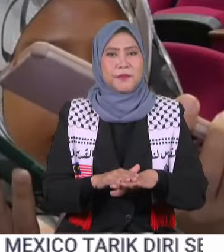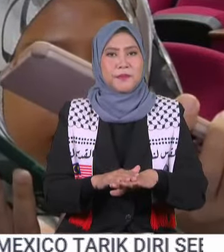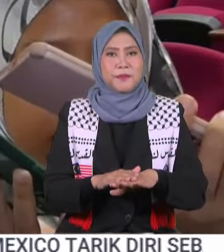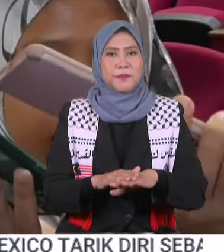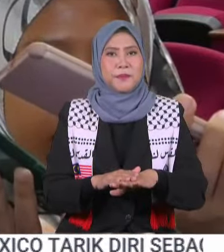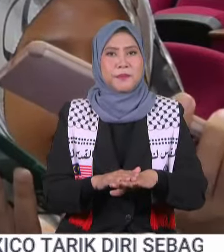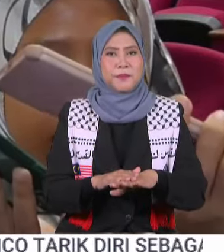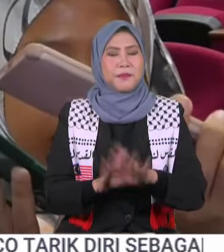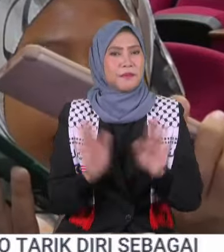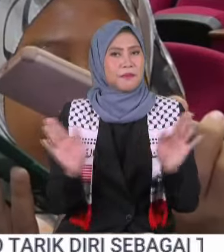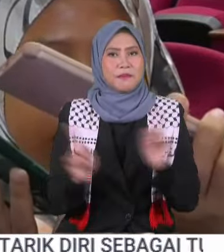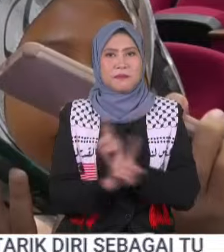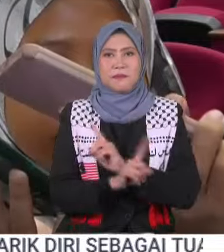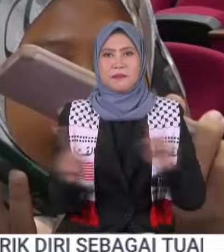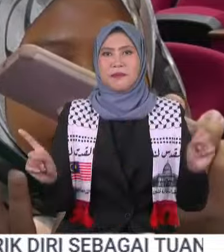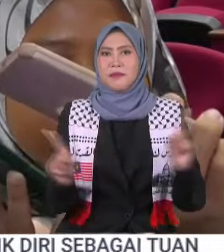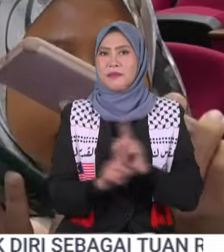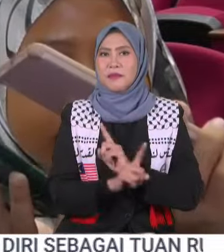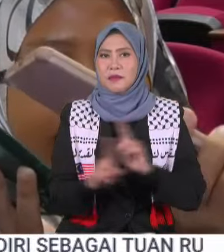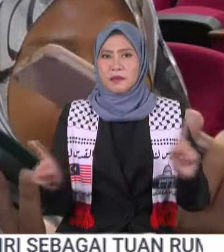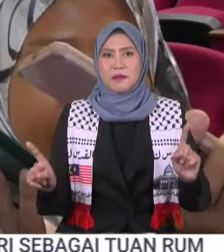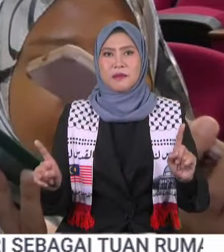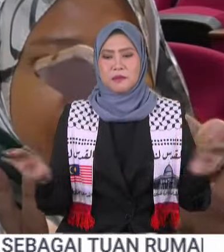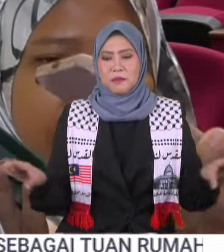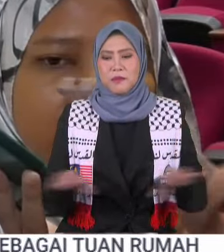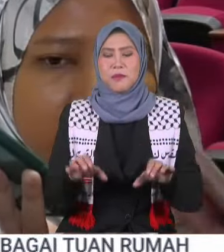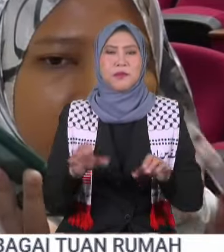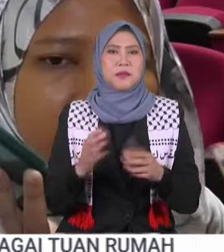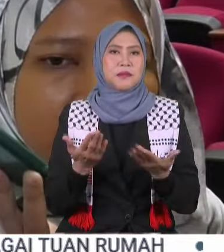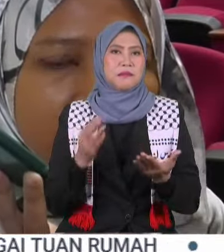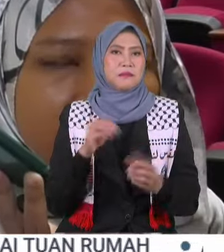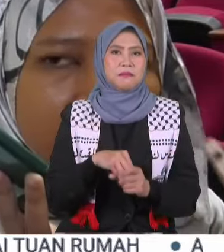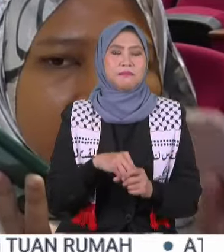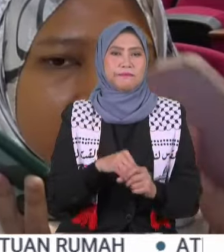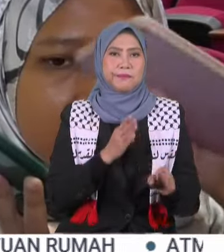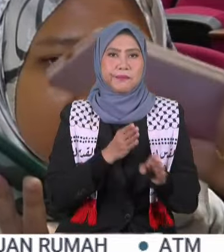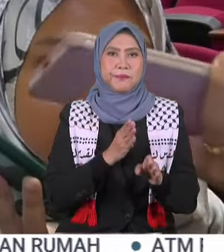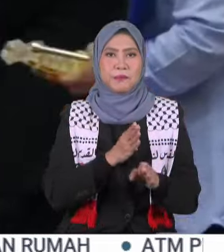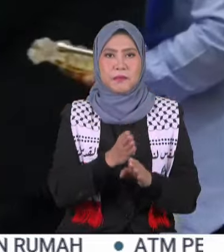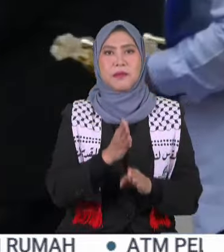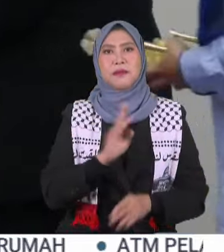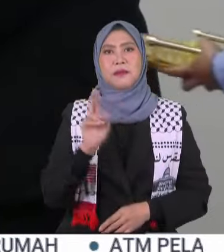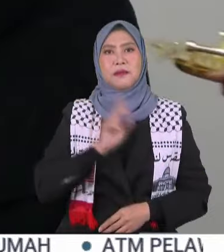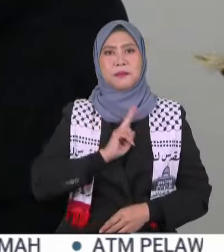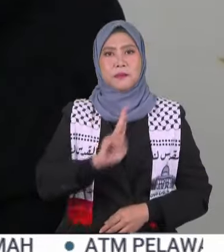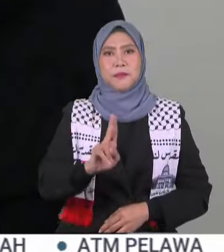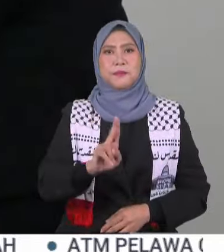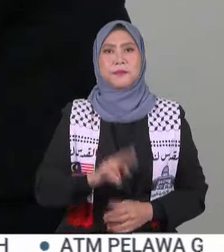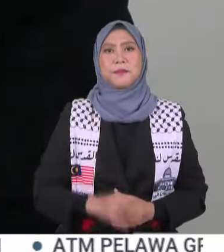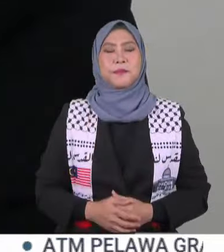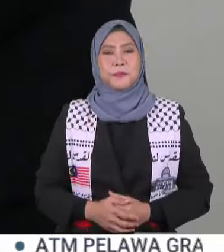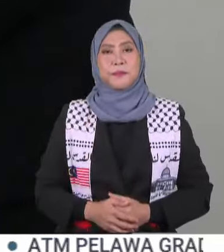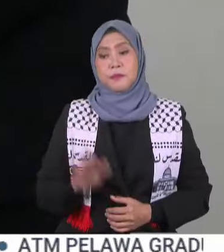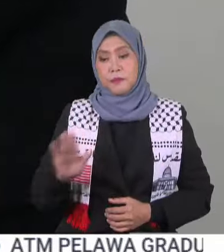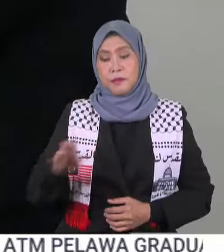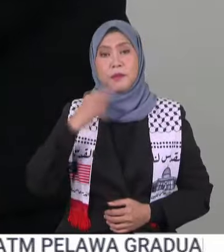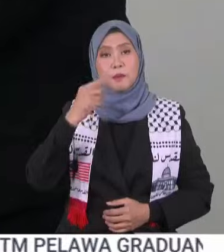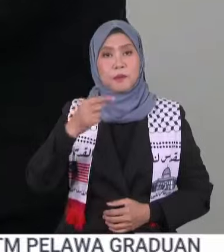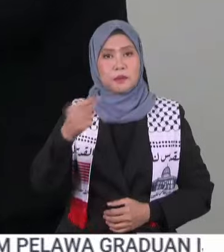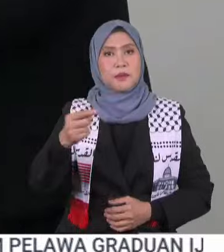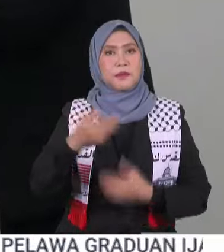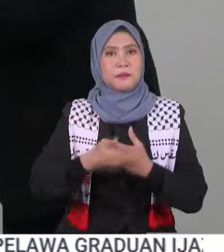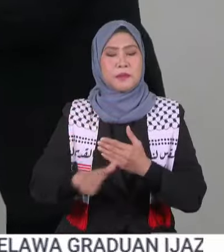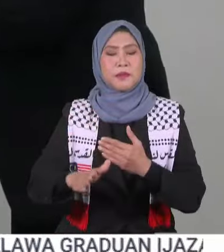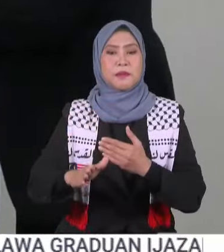perbuatan seperti itu jangan sekali-kali dibuat dalam institusi agama seperti MAIS ini. Beliau berkata demikian